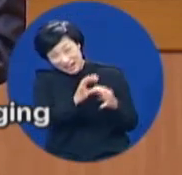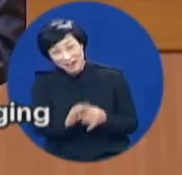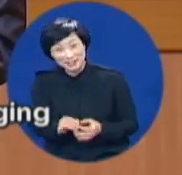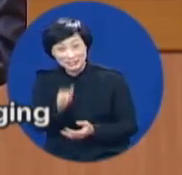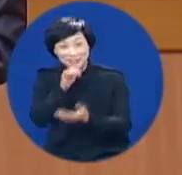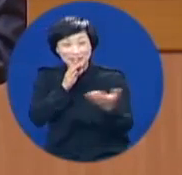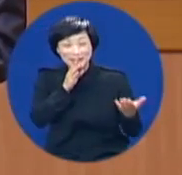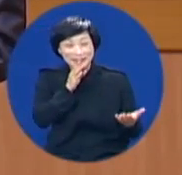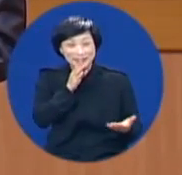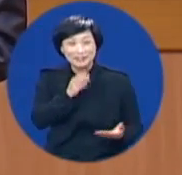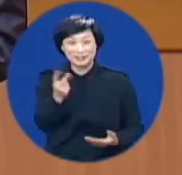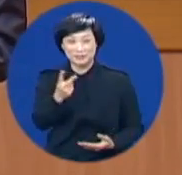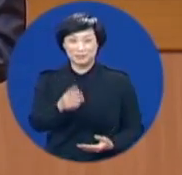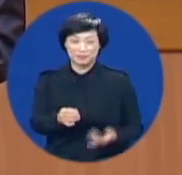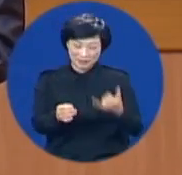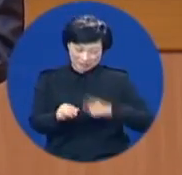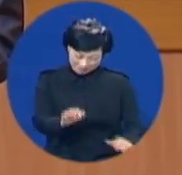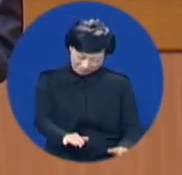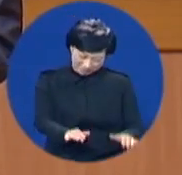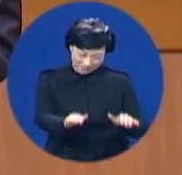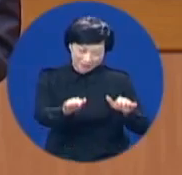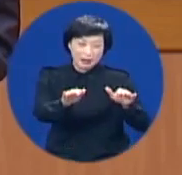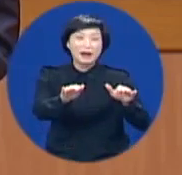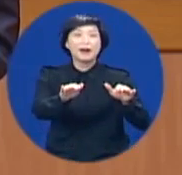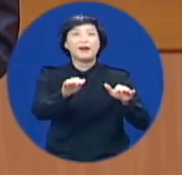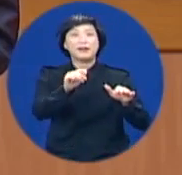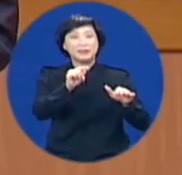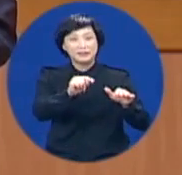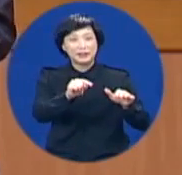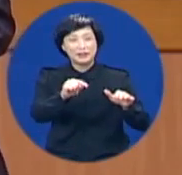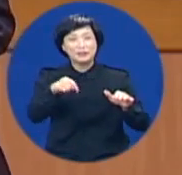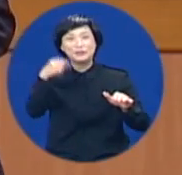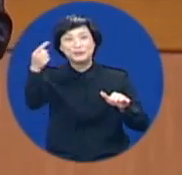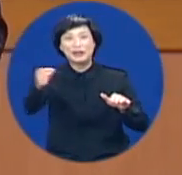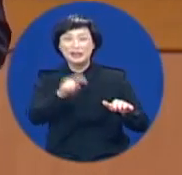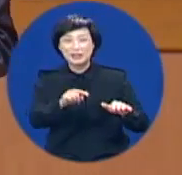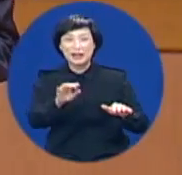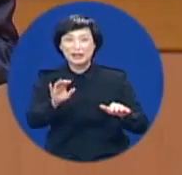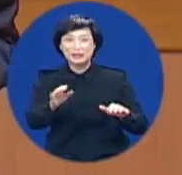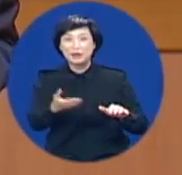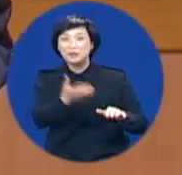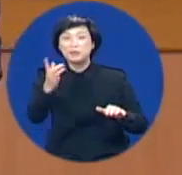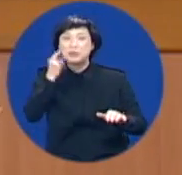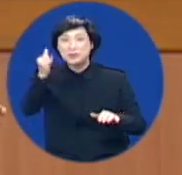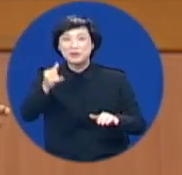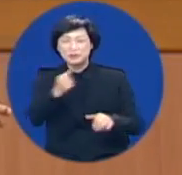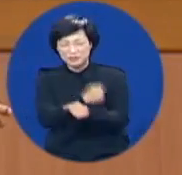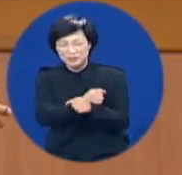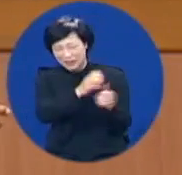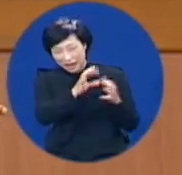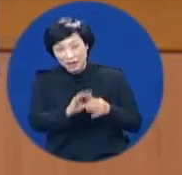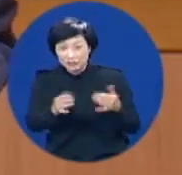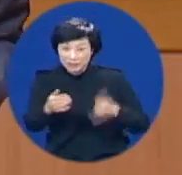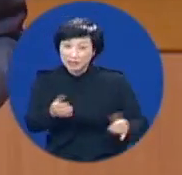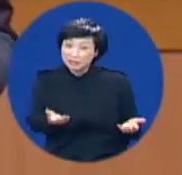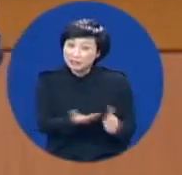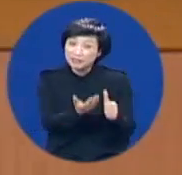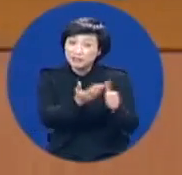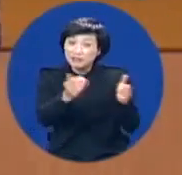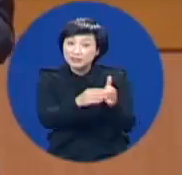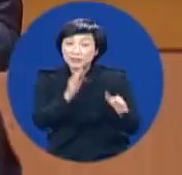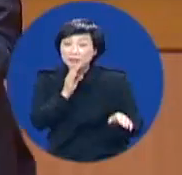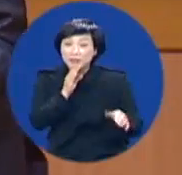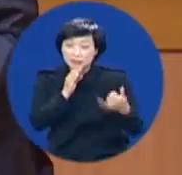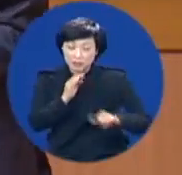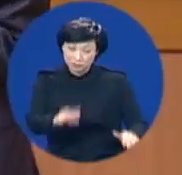이제 자식이 성장한 다음에 부모가 자기 인생 다 바쳐 키우잖아요.